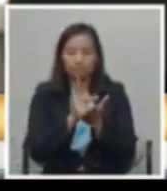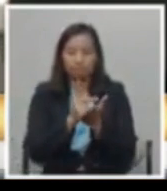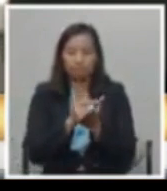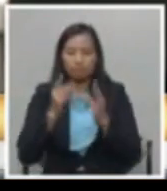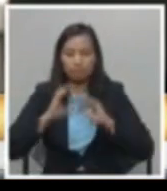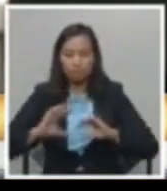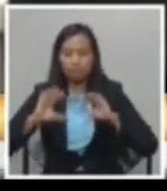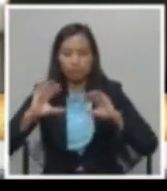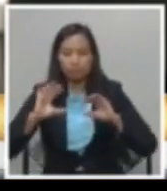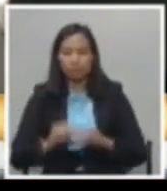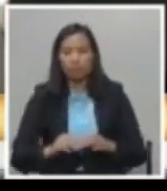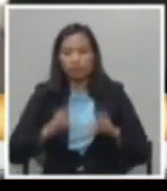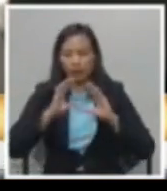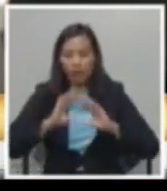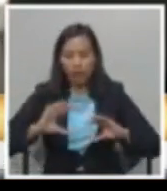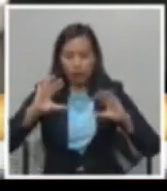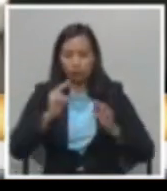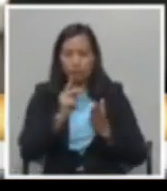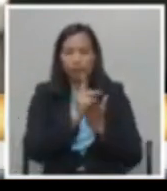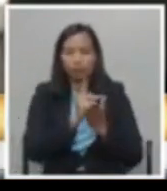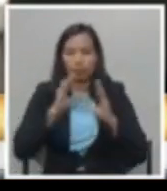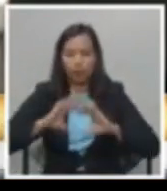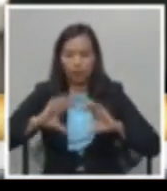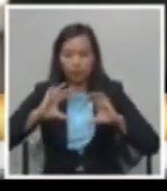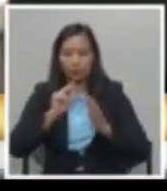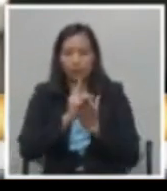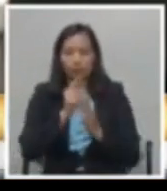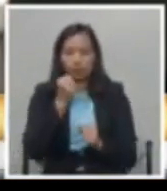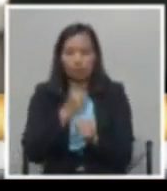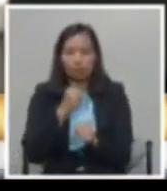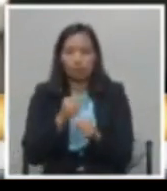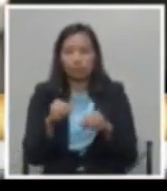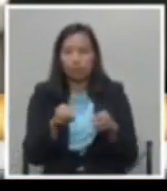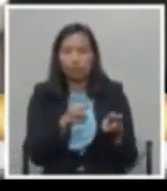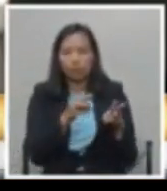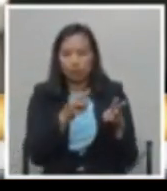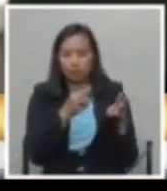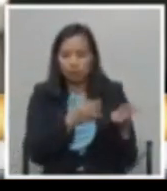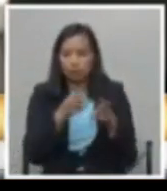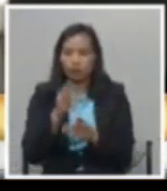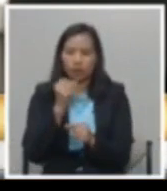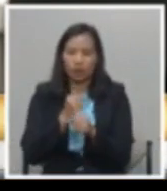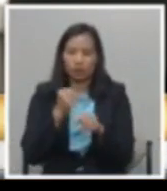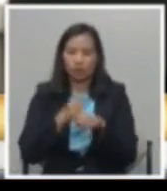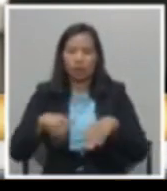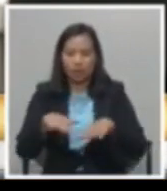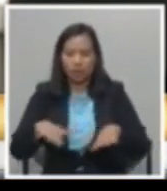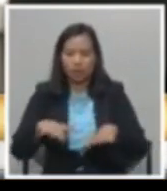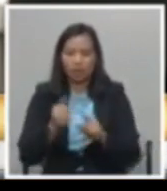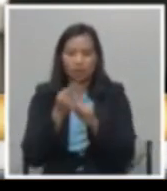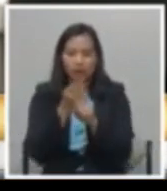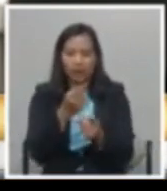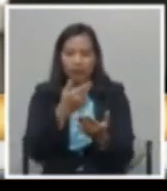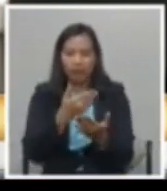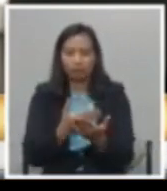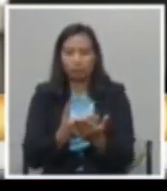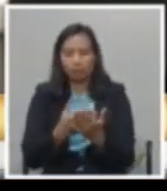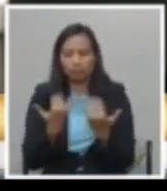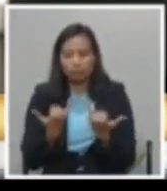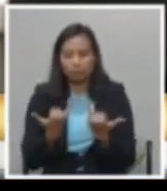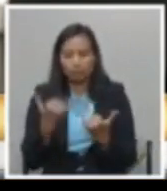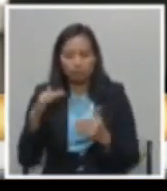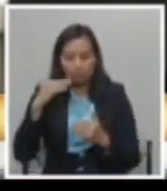ยรัฐบาลทุกๆรัฐบาลเนี่ยเป็นการทำงานในวิธีที่ปกติมีความจำเป็นตามสถานการณ์นะครับและในสถานการณ์ณปัจ